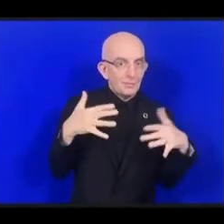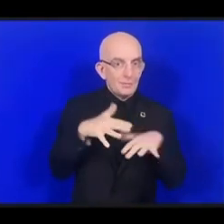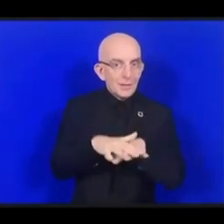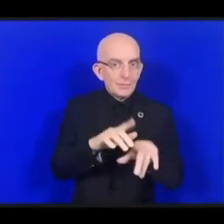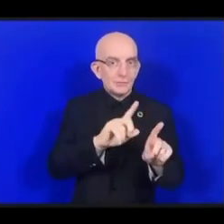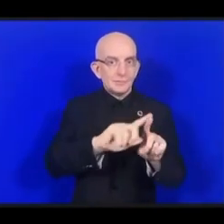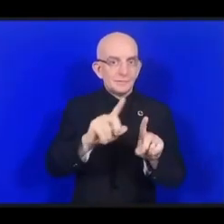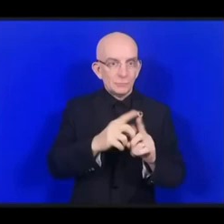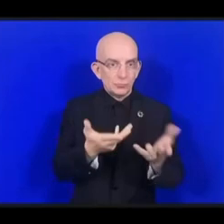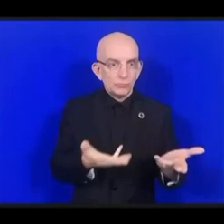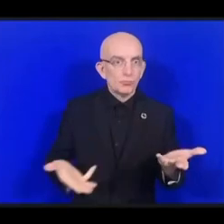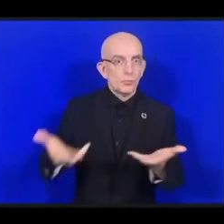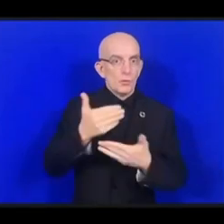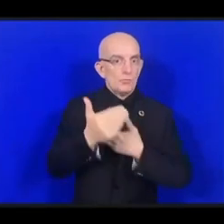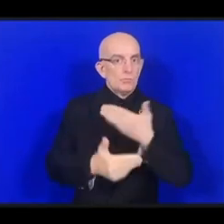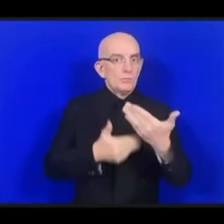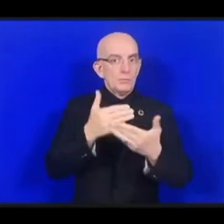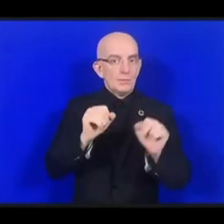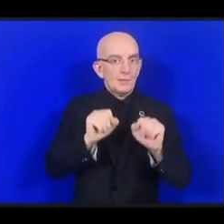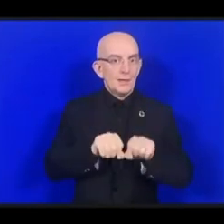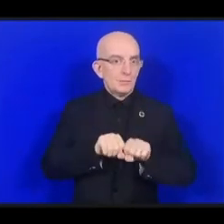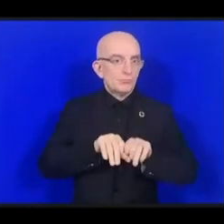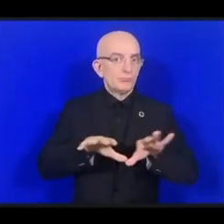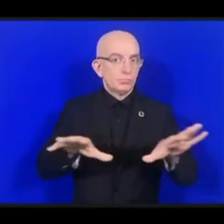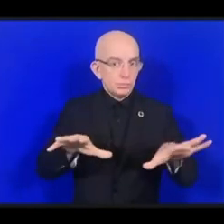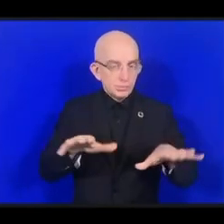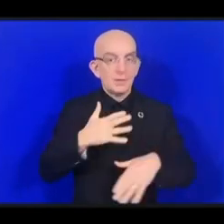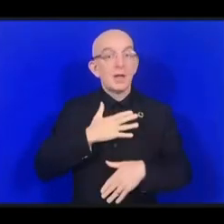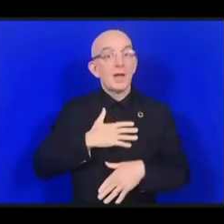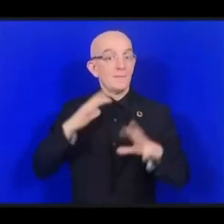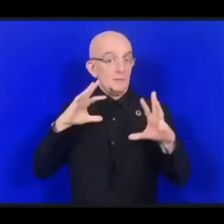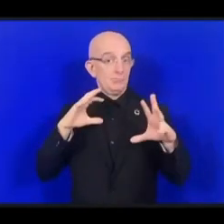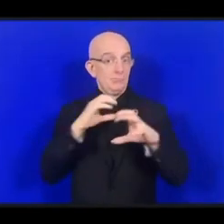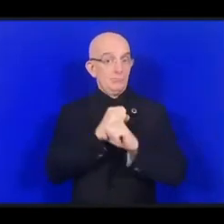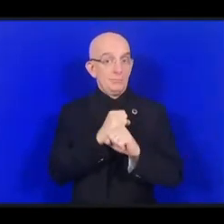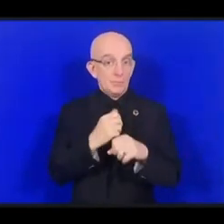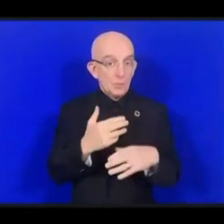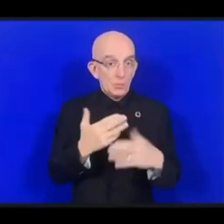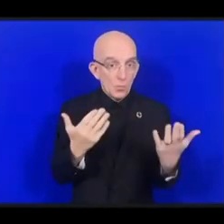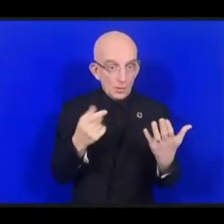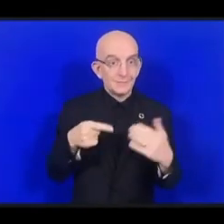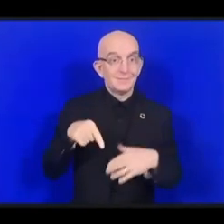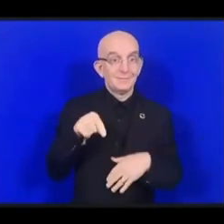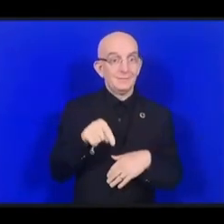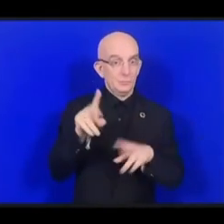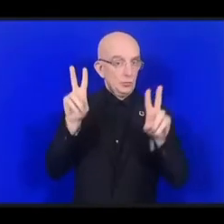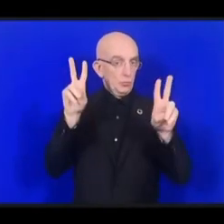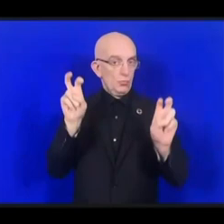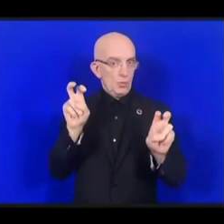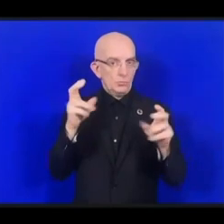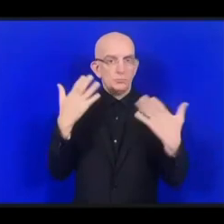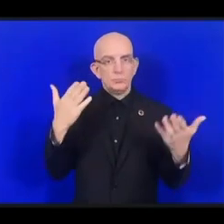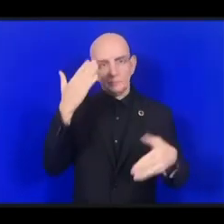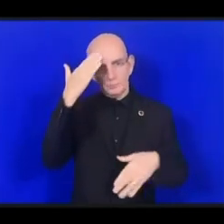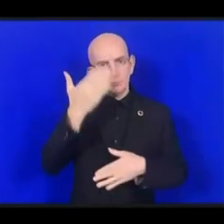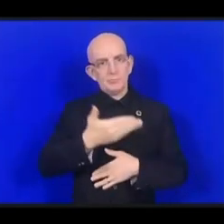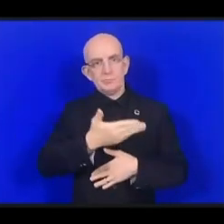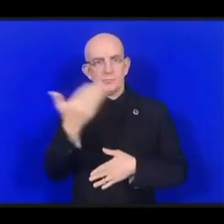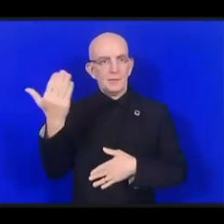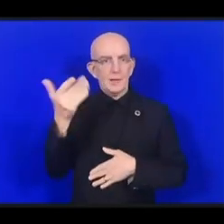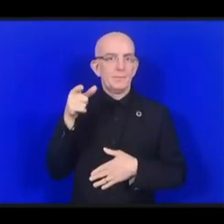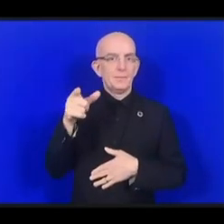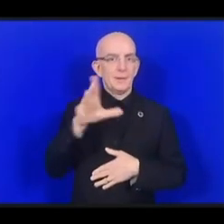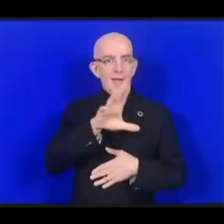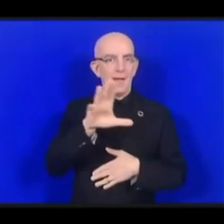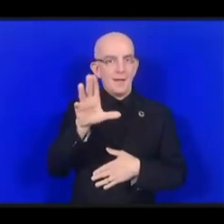ことにいかせればと思っています最後に重要なアフリカの言葉の引用になりますもし我々が早くどっかに行き